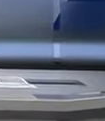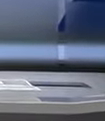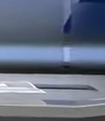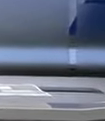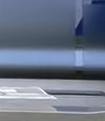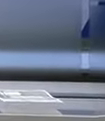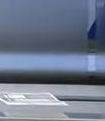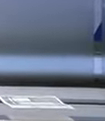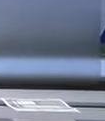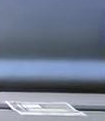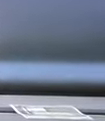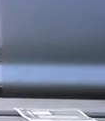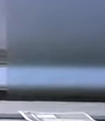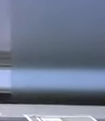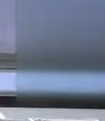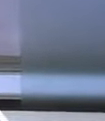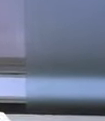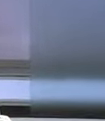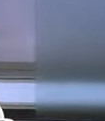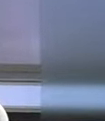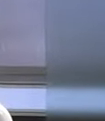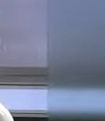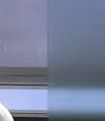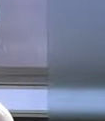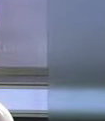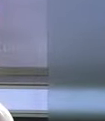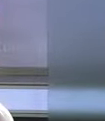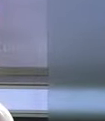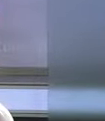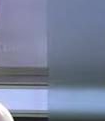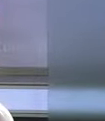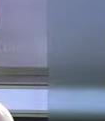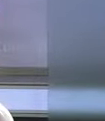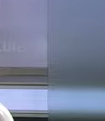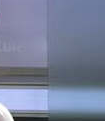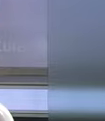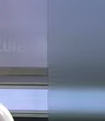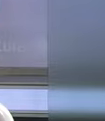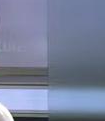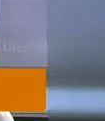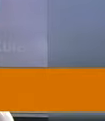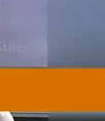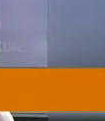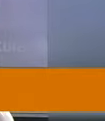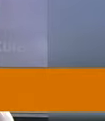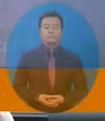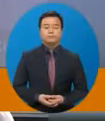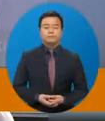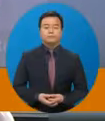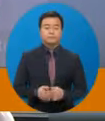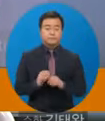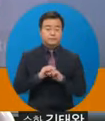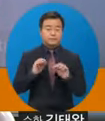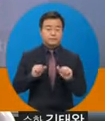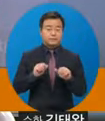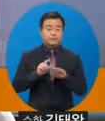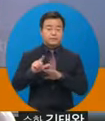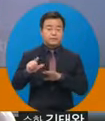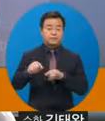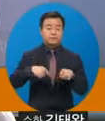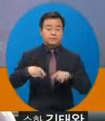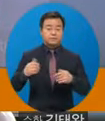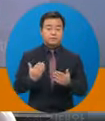네 시청자 여러분 안녕하십니까 대통령 직속 지방자치 발전 위원회가 현행 교육감 선출 방식을